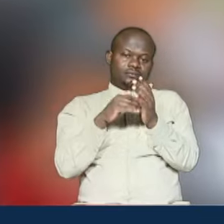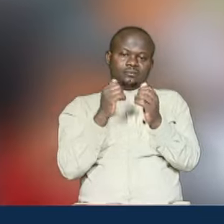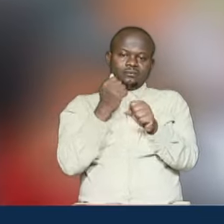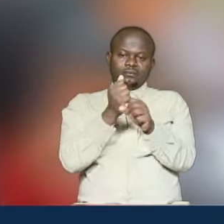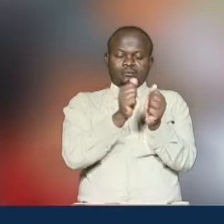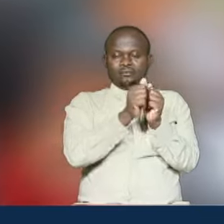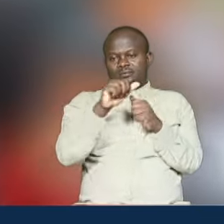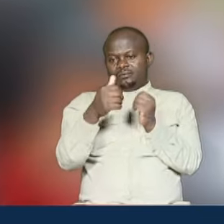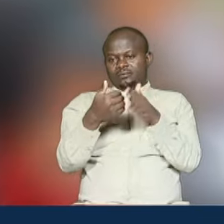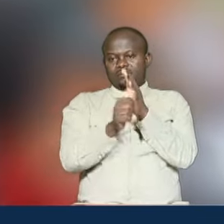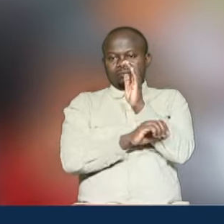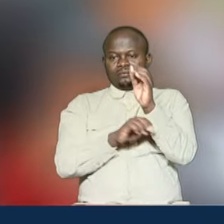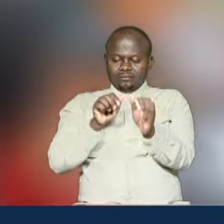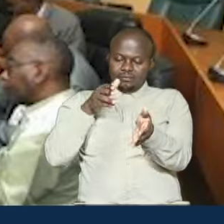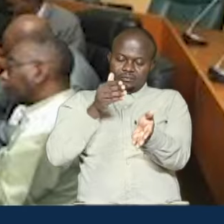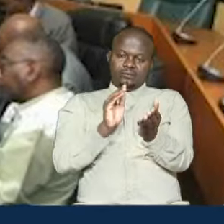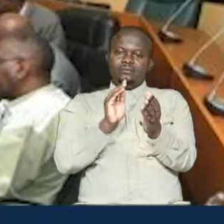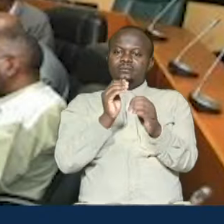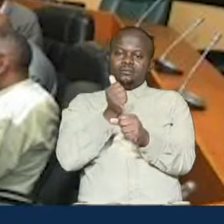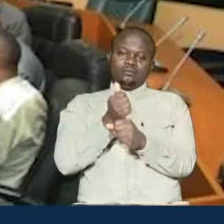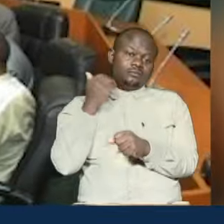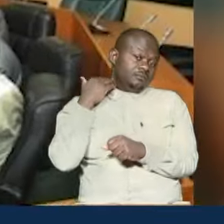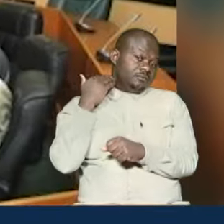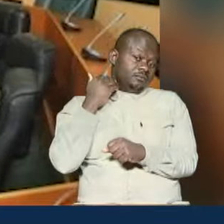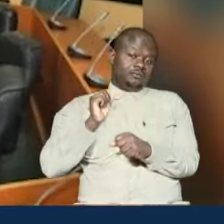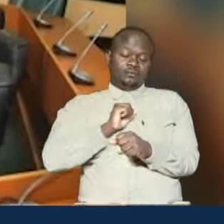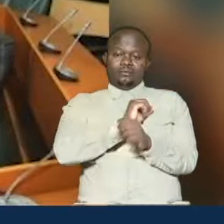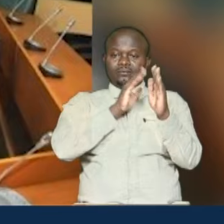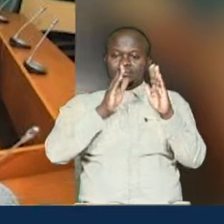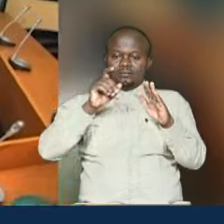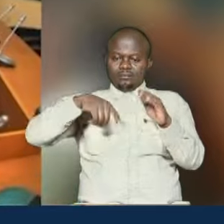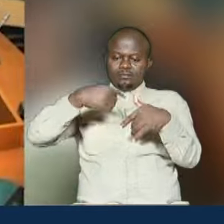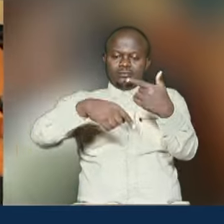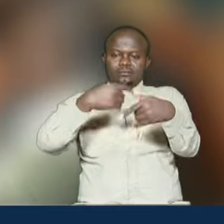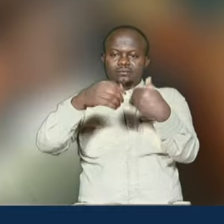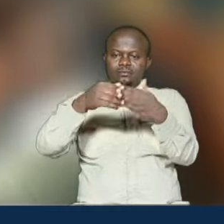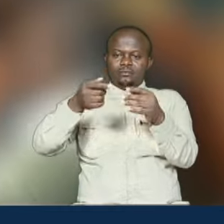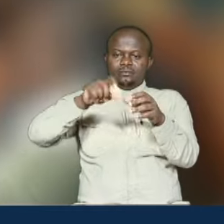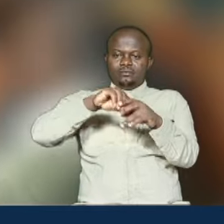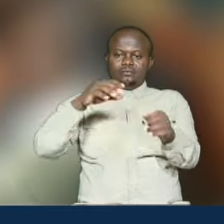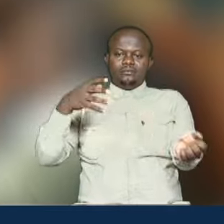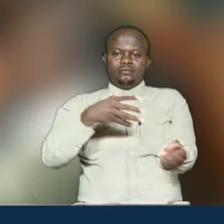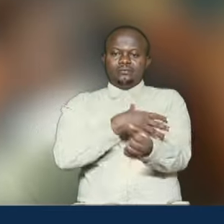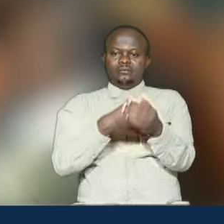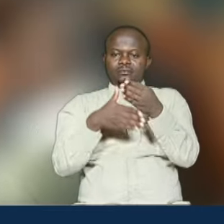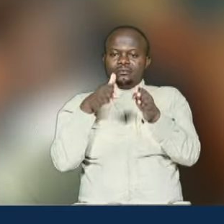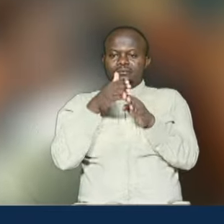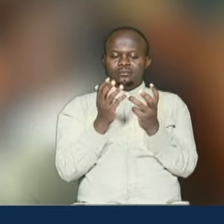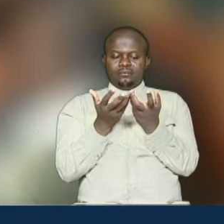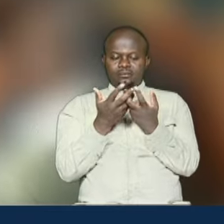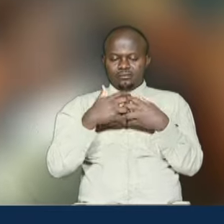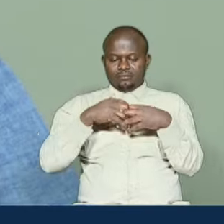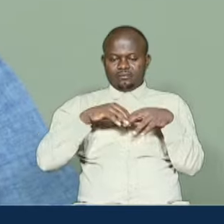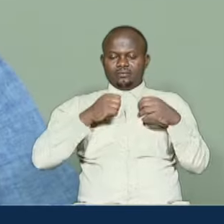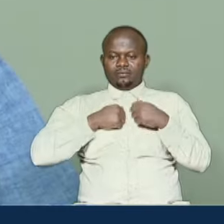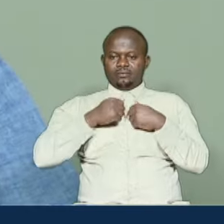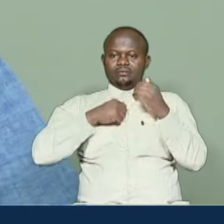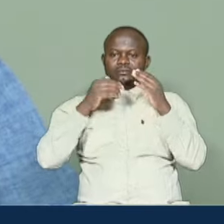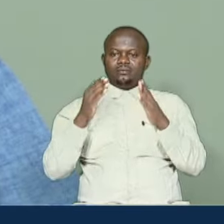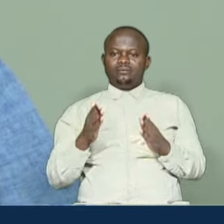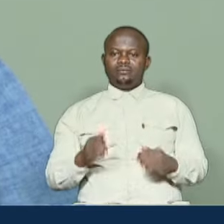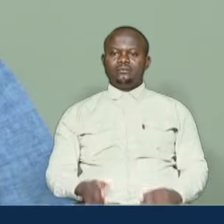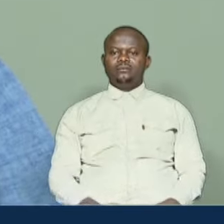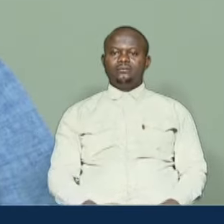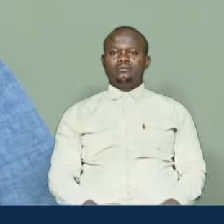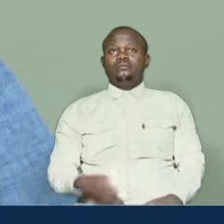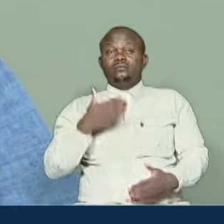bihugu gukurikirana abakekwaho jenoside, abasenateri bakwiye gukomeza kongera imbaraga mu kubaka ubumwe bw'abanyarwanda.